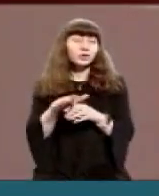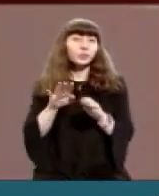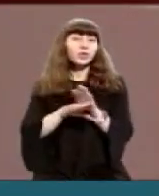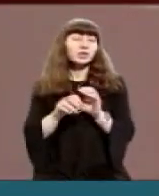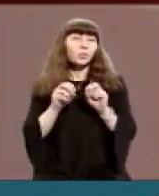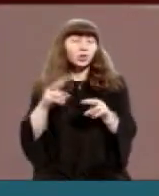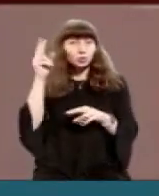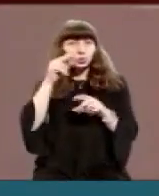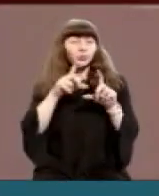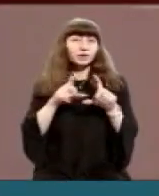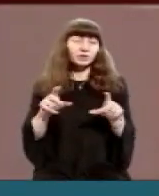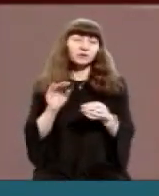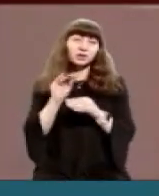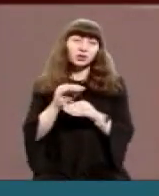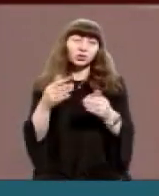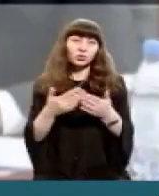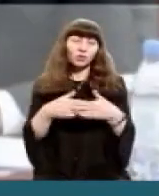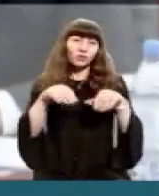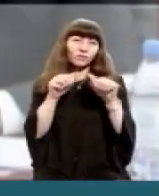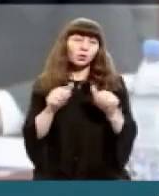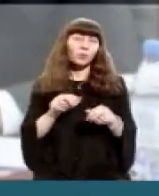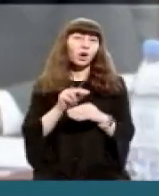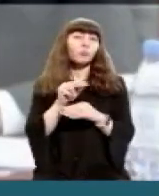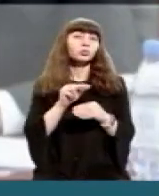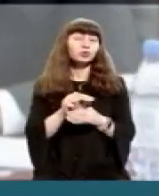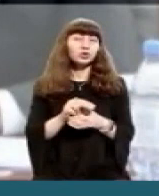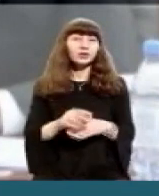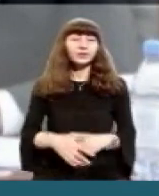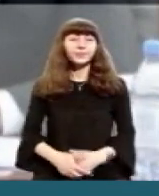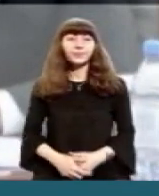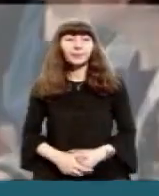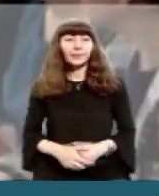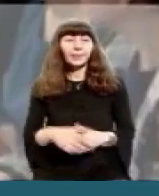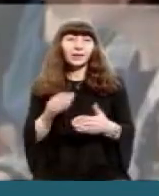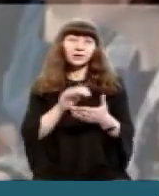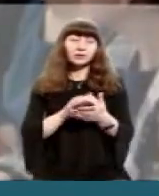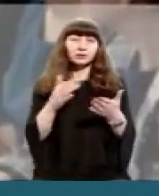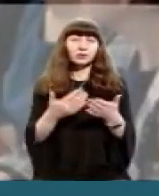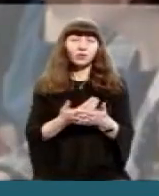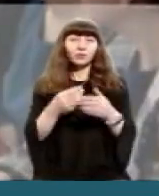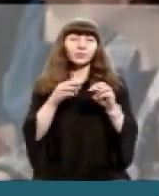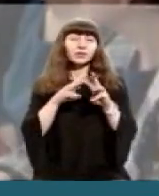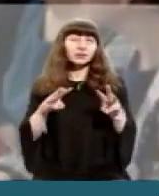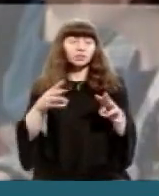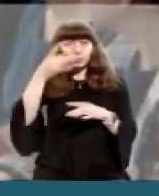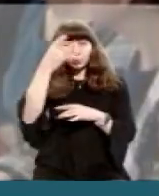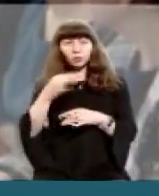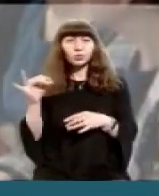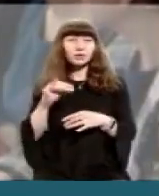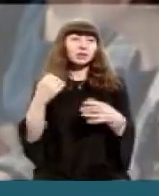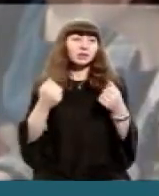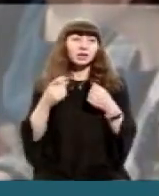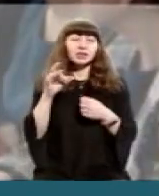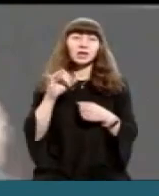учебных заведений, внедрение передовых методик преподавания и цифровизации отрасли. Представив коллективу Министерства культуры и спорта нового